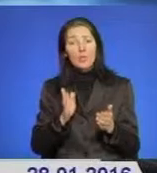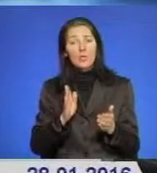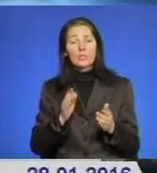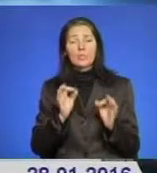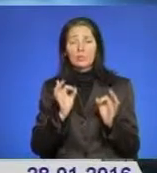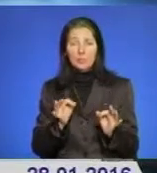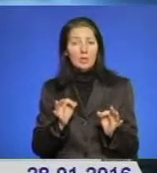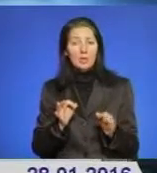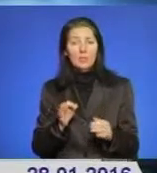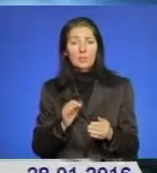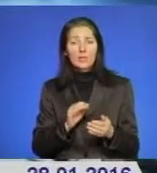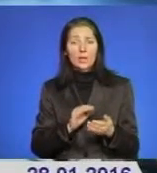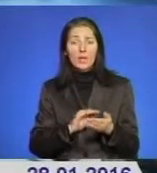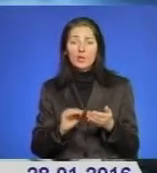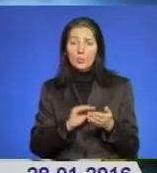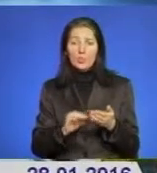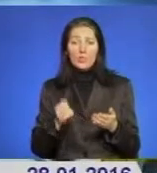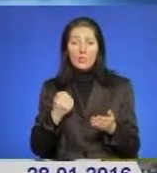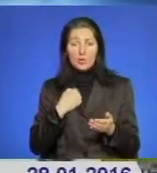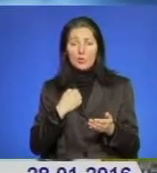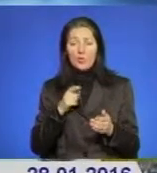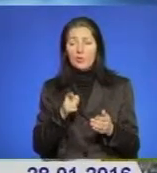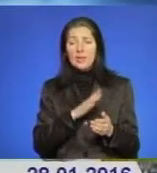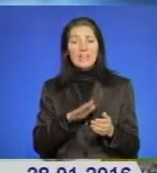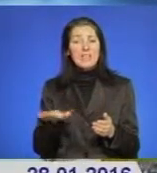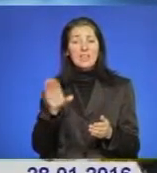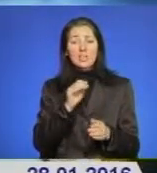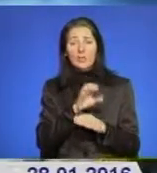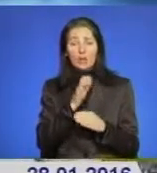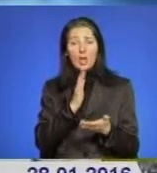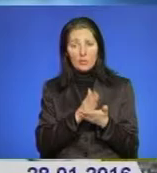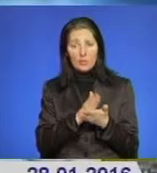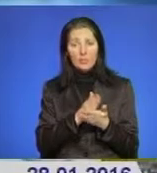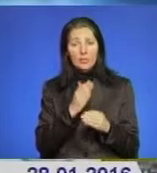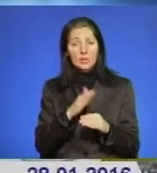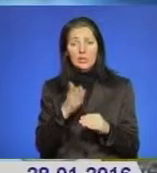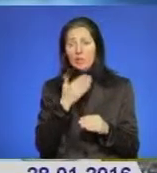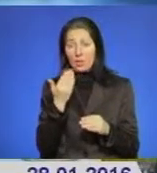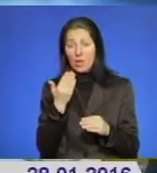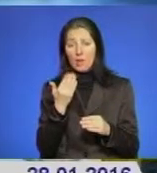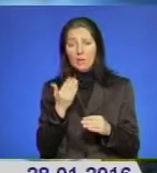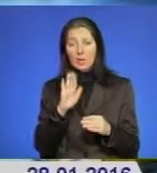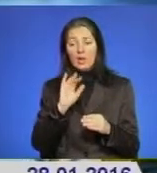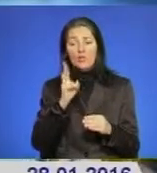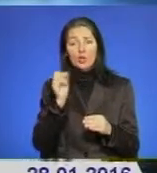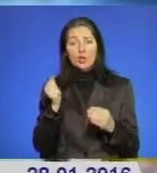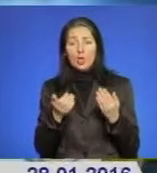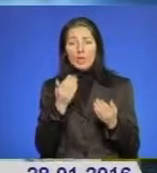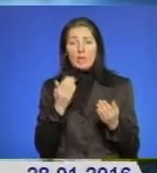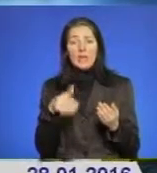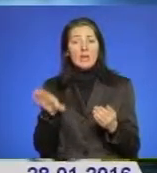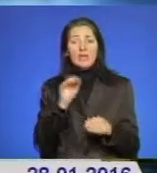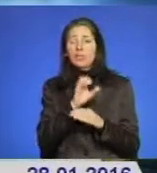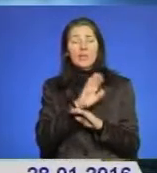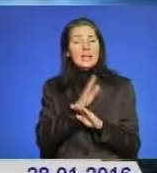фотографії представлені, але частина фотографій є вже, Віктор їх не бачив навіть, бо вони зняті з його фотокамери